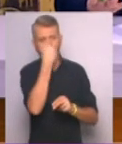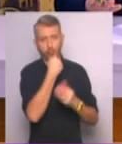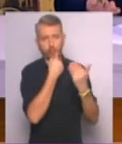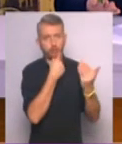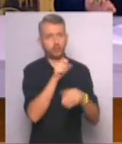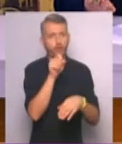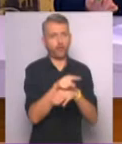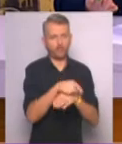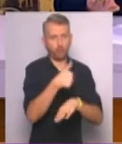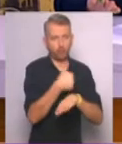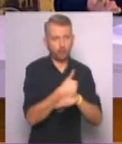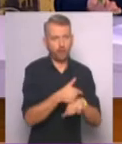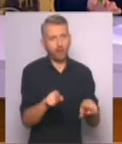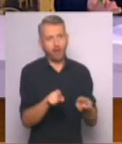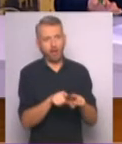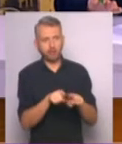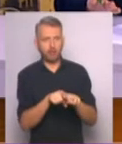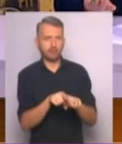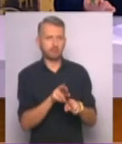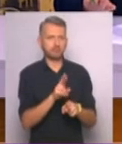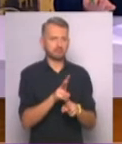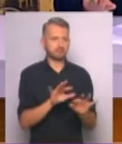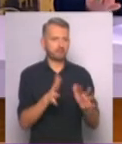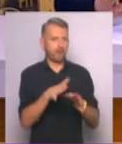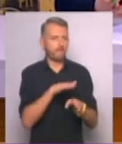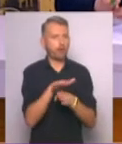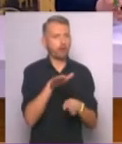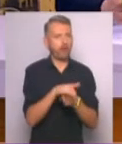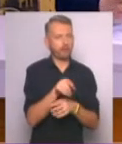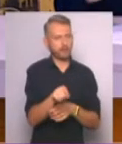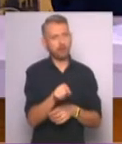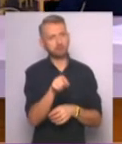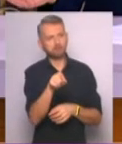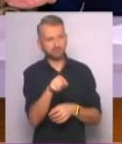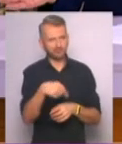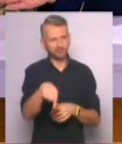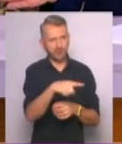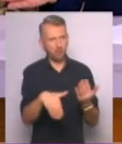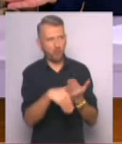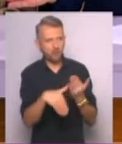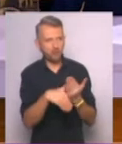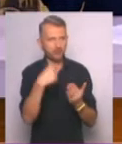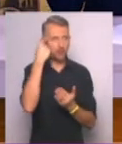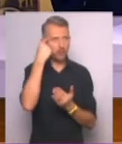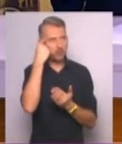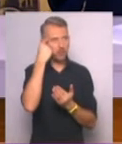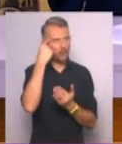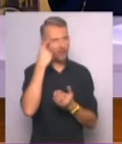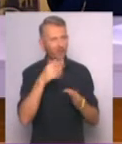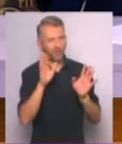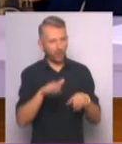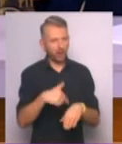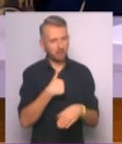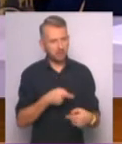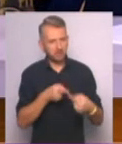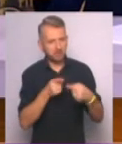голови, а можливо так, ексцес виконавця, як це називають його оточення, який вирішив влаштувати теплу купіль для